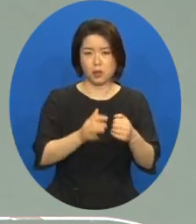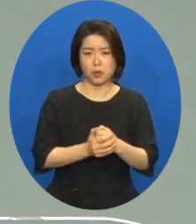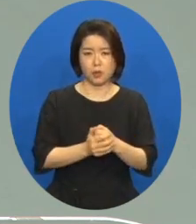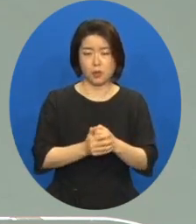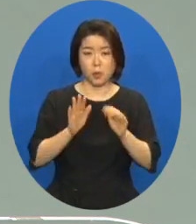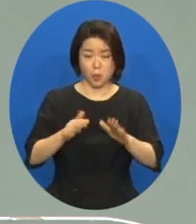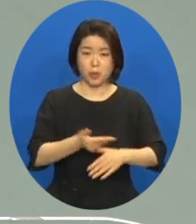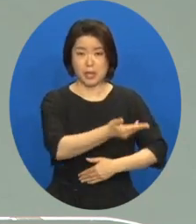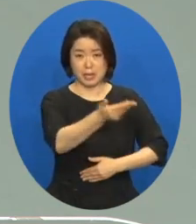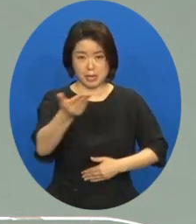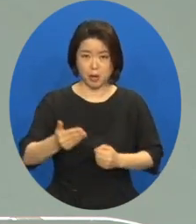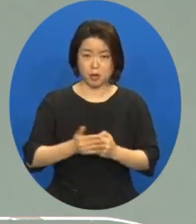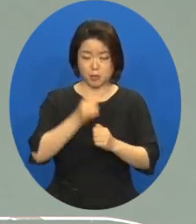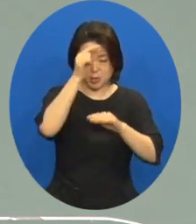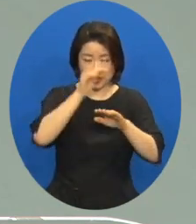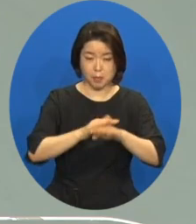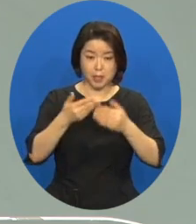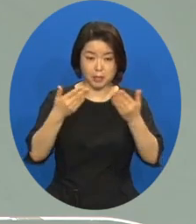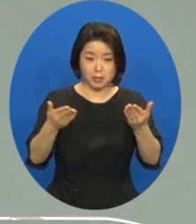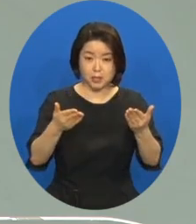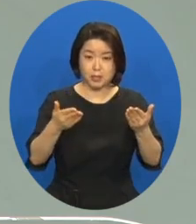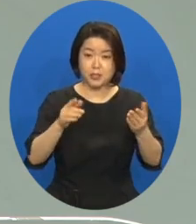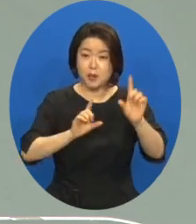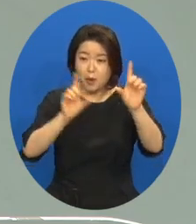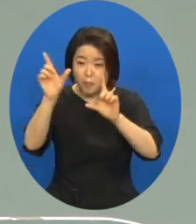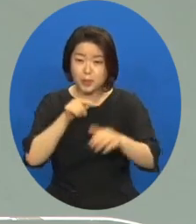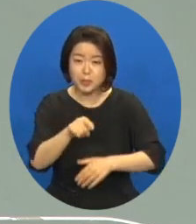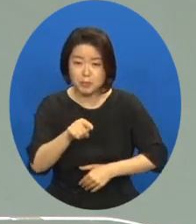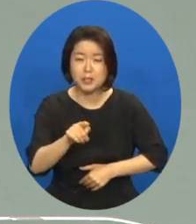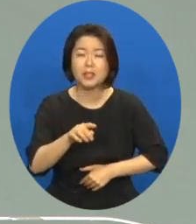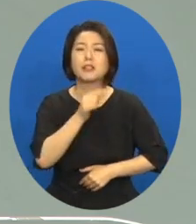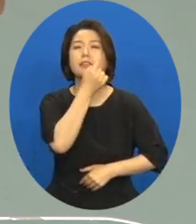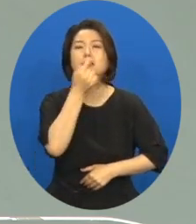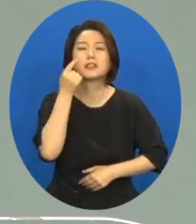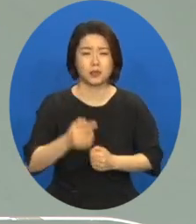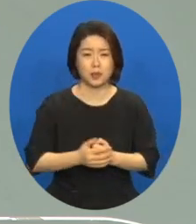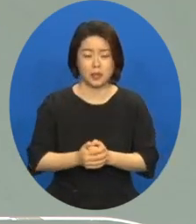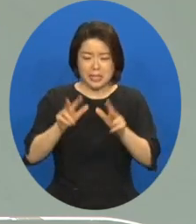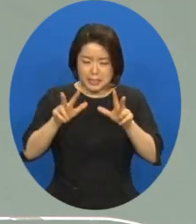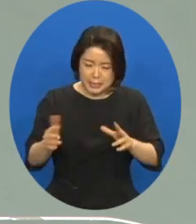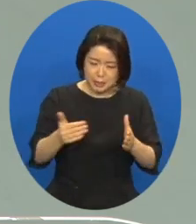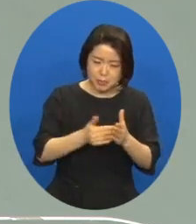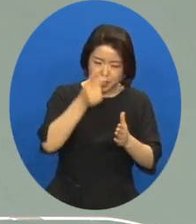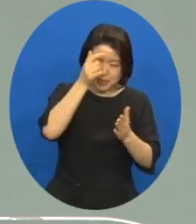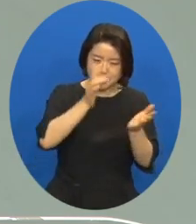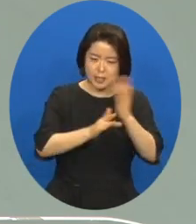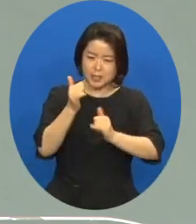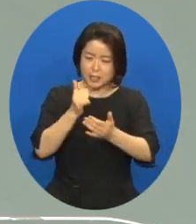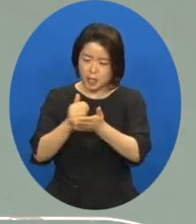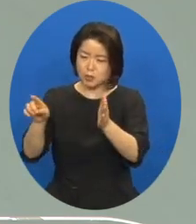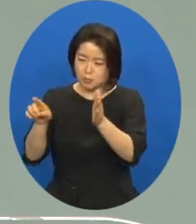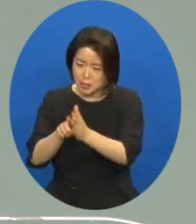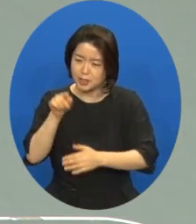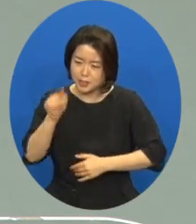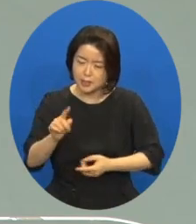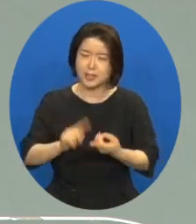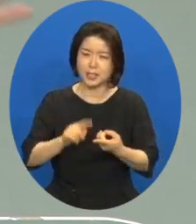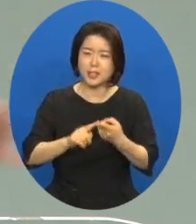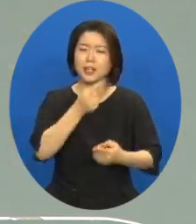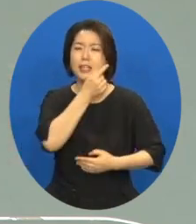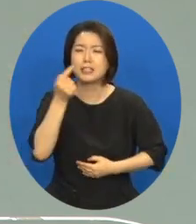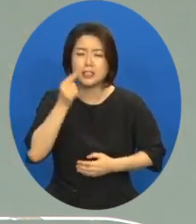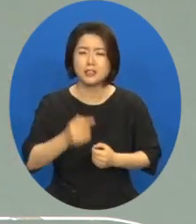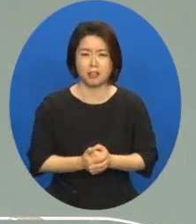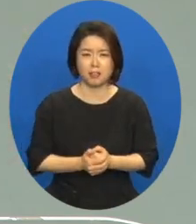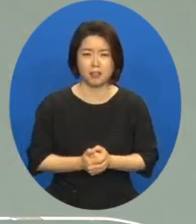오늘 여러분이 예배 드리는 게 그 증거예요. 지금까지 예수 믿은 게 그 증거예요. 성령님이 여러분 안에 오시지 않았다면 오늘